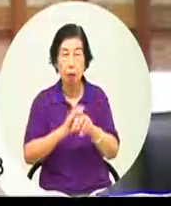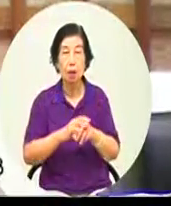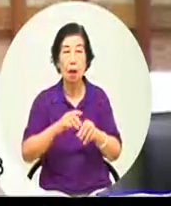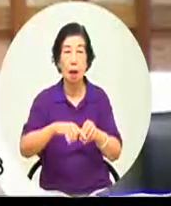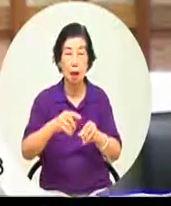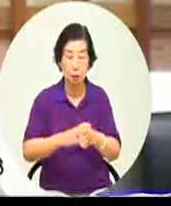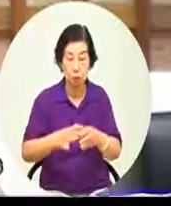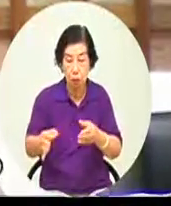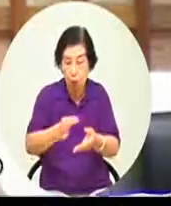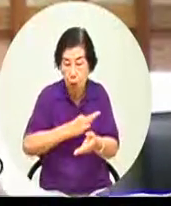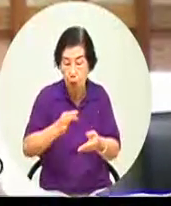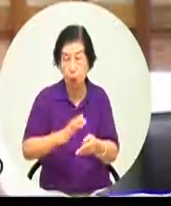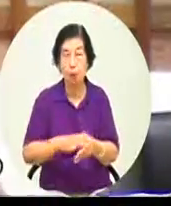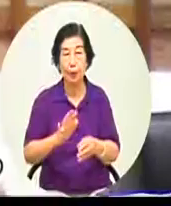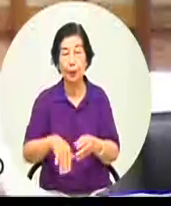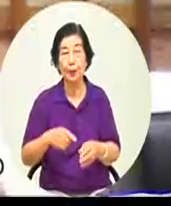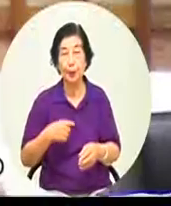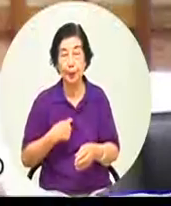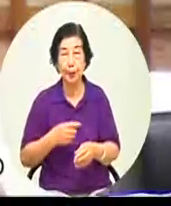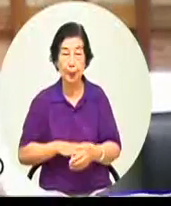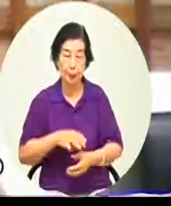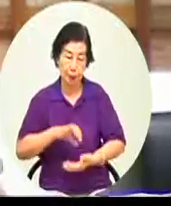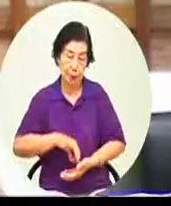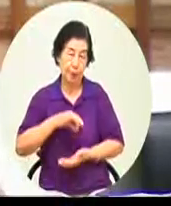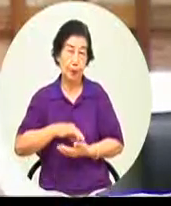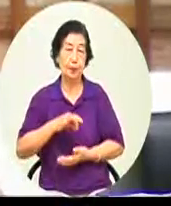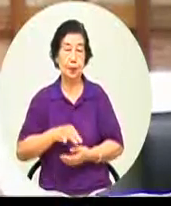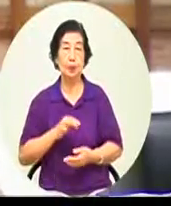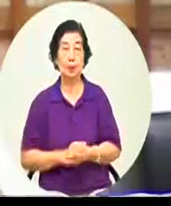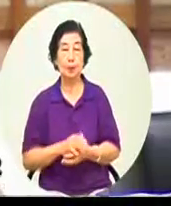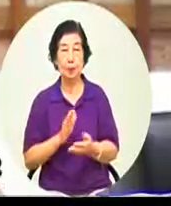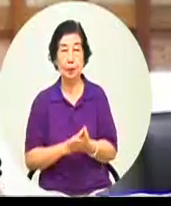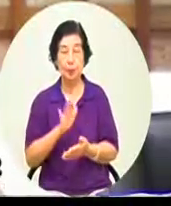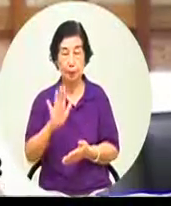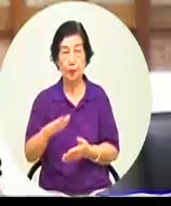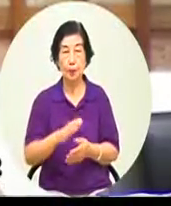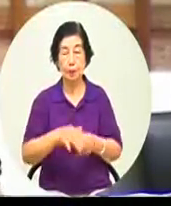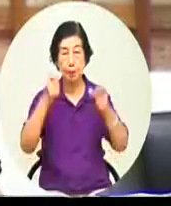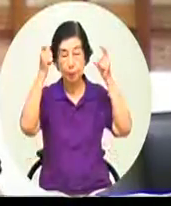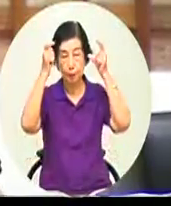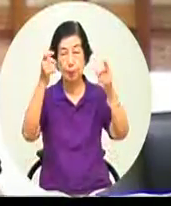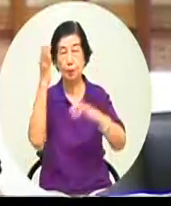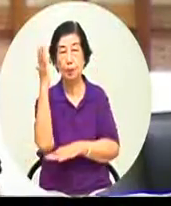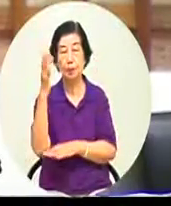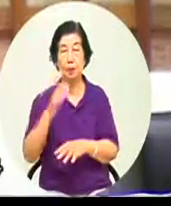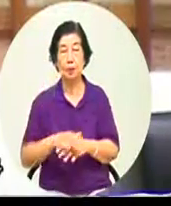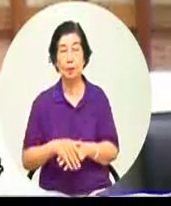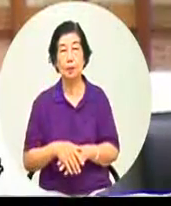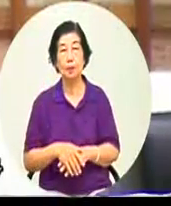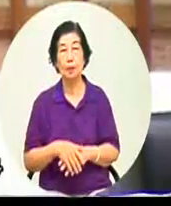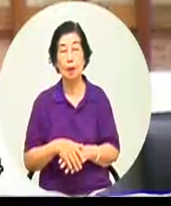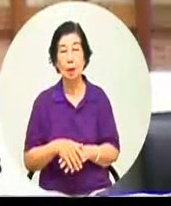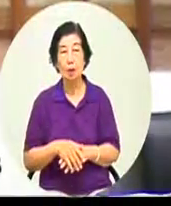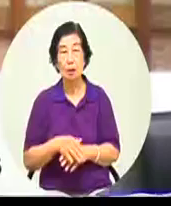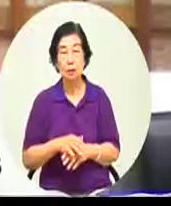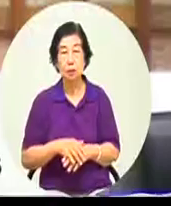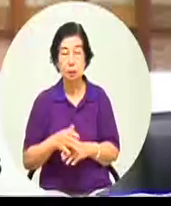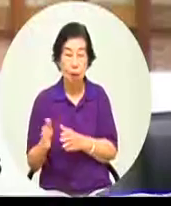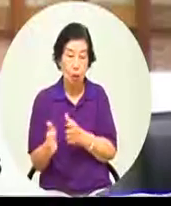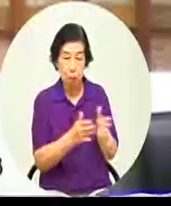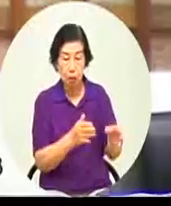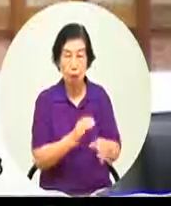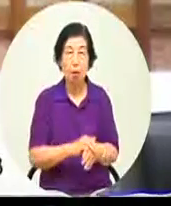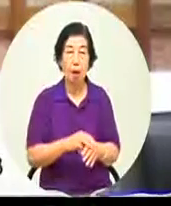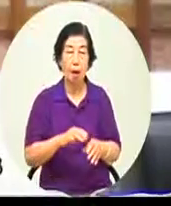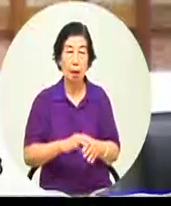非常的忧虑跟忧心，是未来的高雄市的一个市政府的又是一个前坑又是一个噩